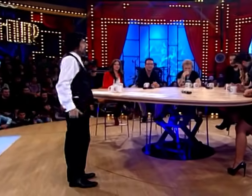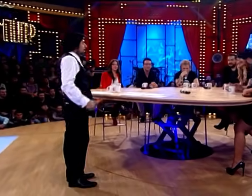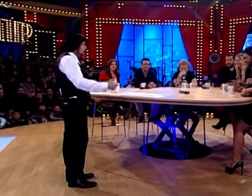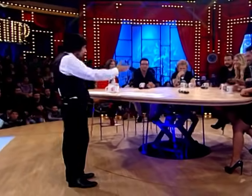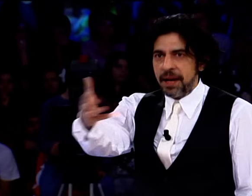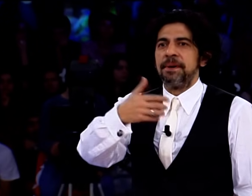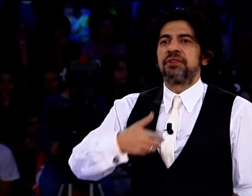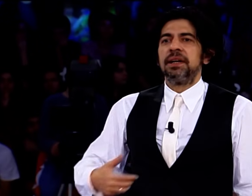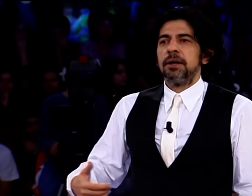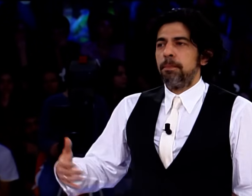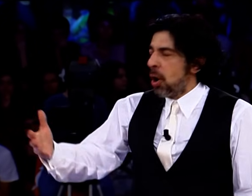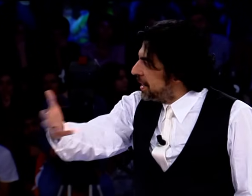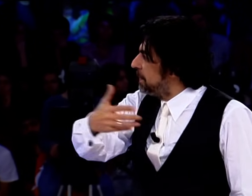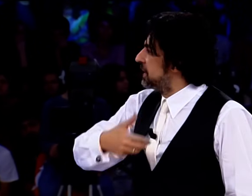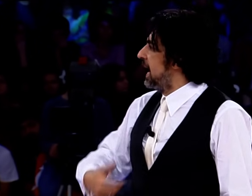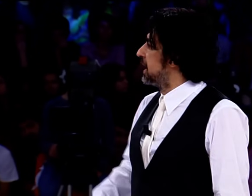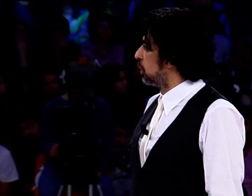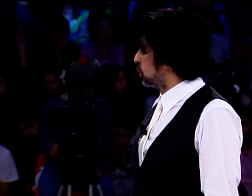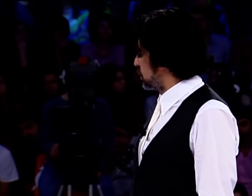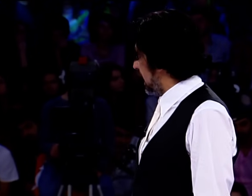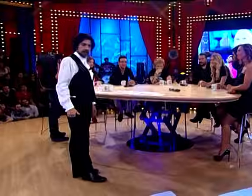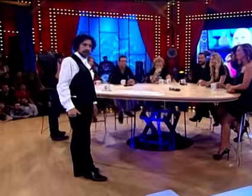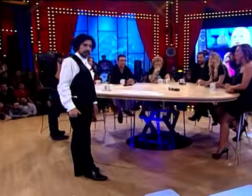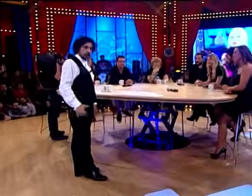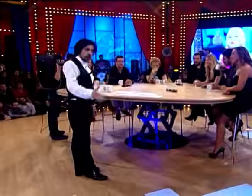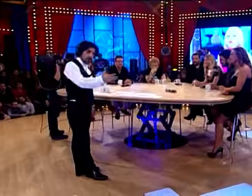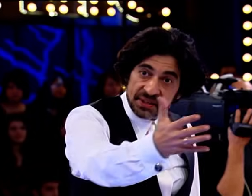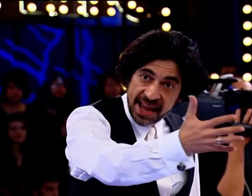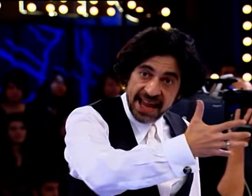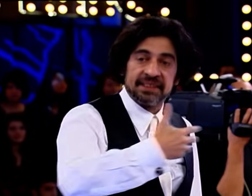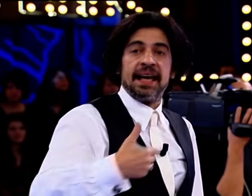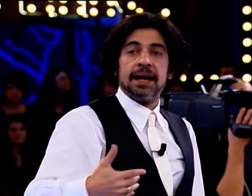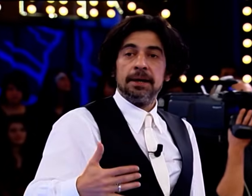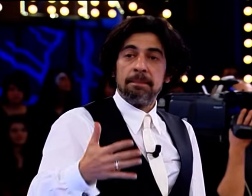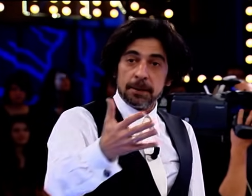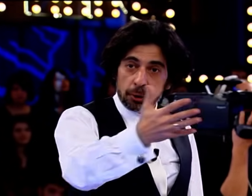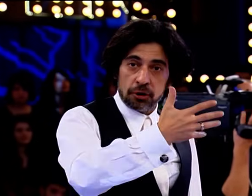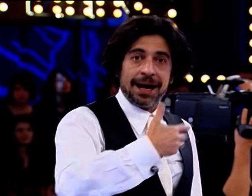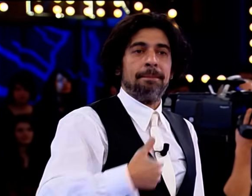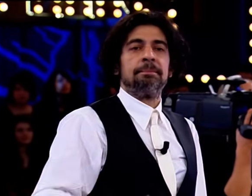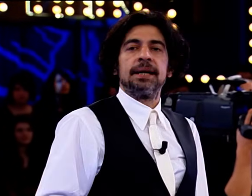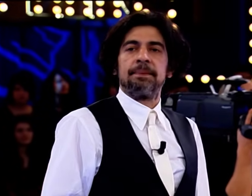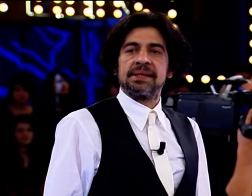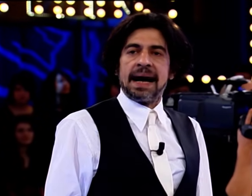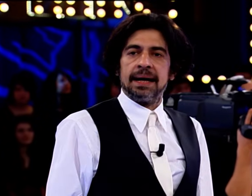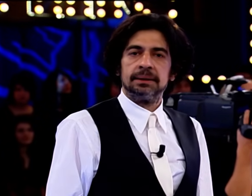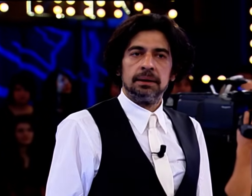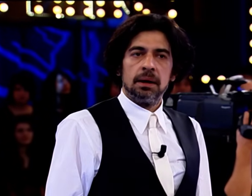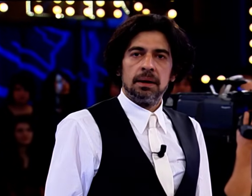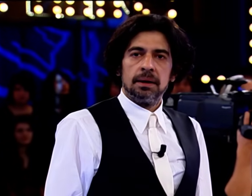etrafında böyle bir heyet otursa, böyle bir heyetle bir program